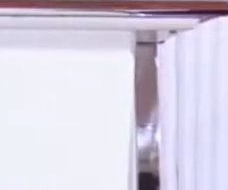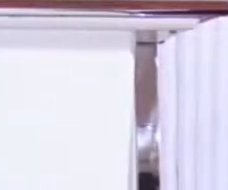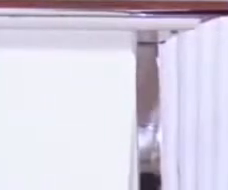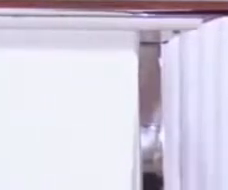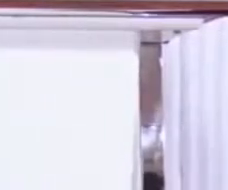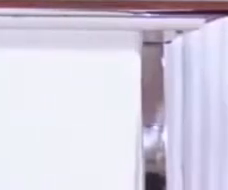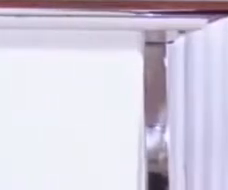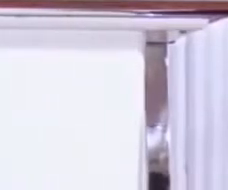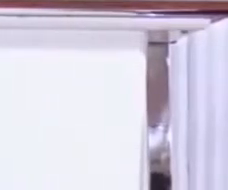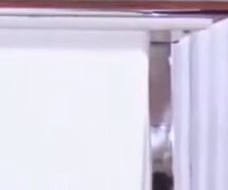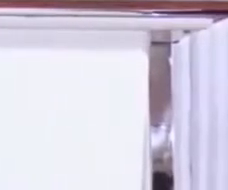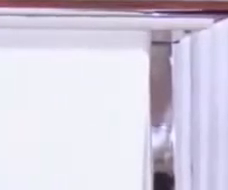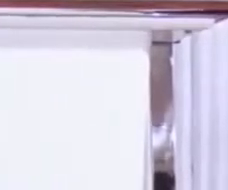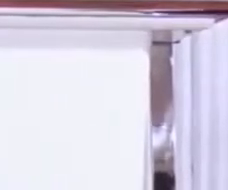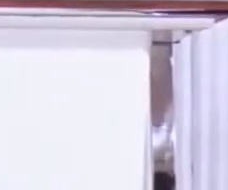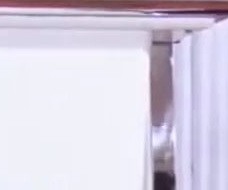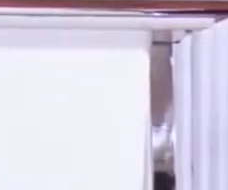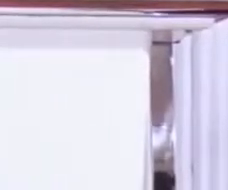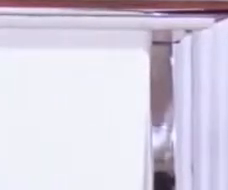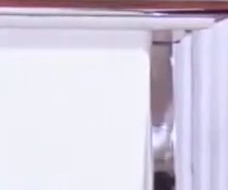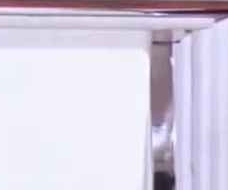we monene ma.